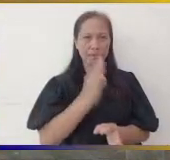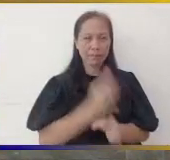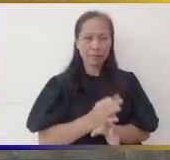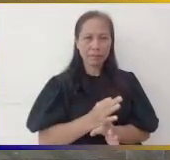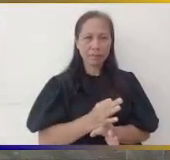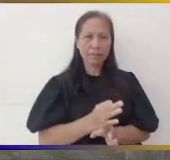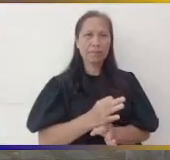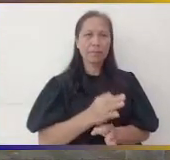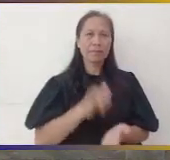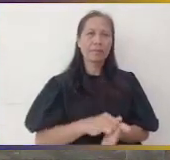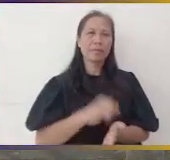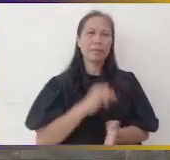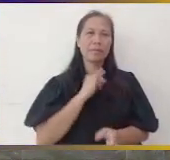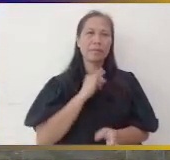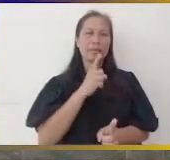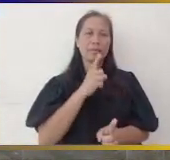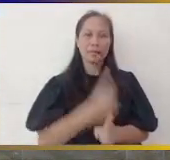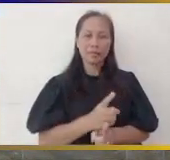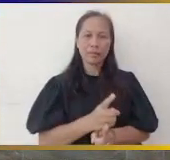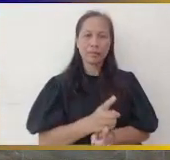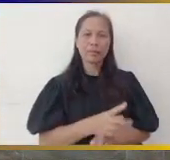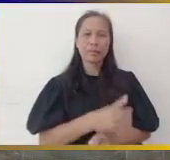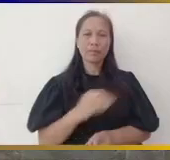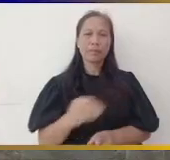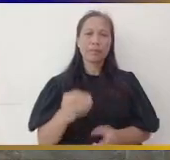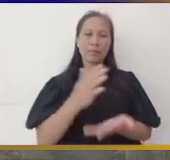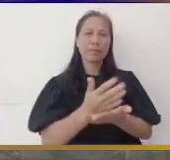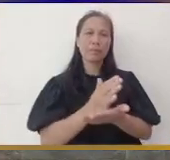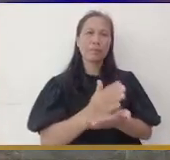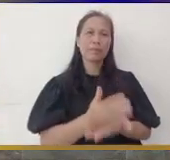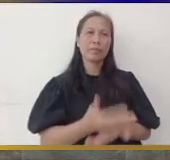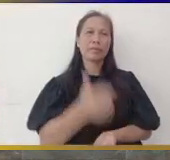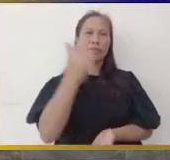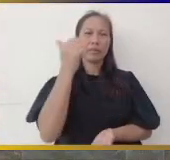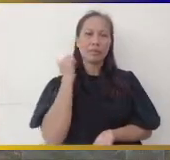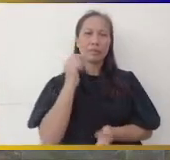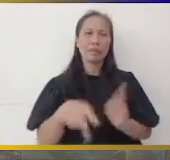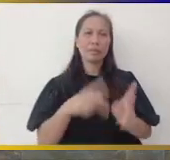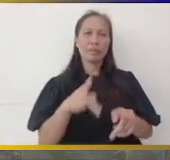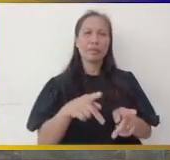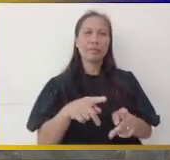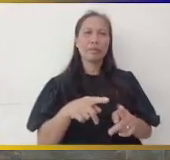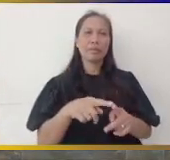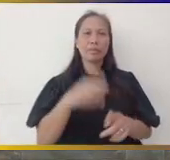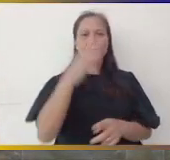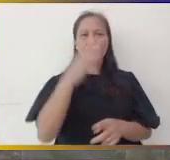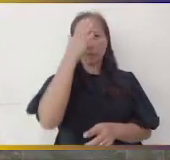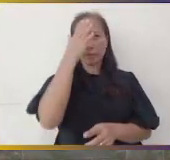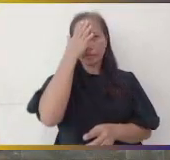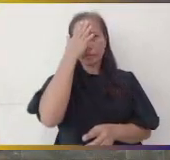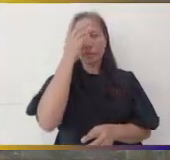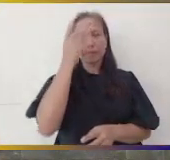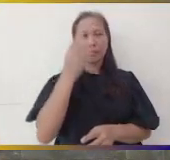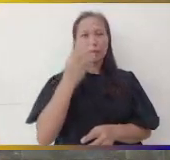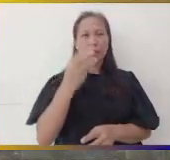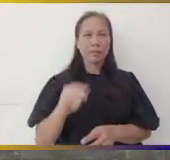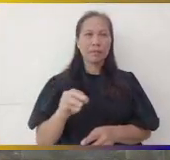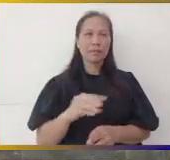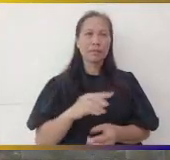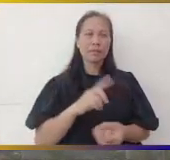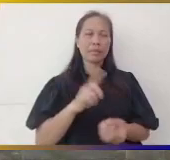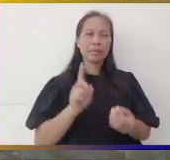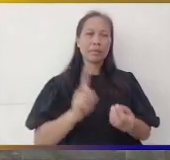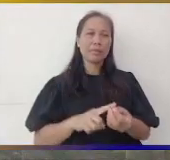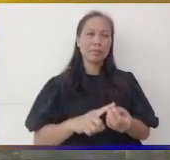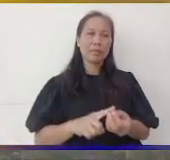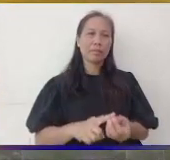sila rin ay makakilala at makasumpong ng tamang pananampalataya right maganda na maliwanag po yan so again makita po natin